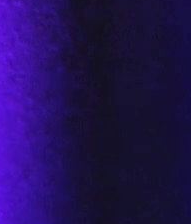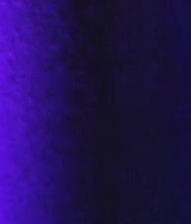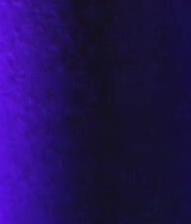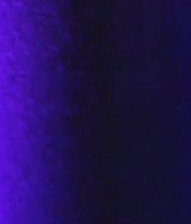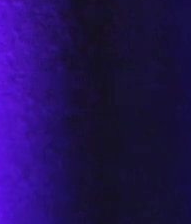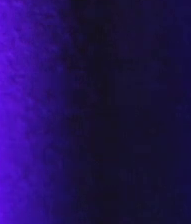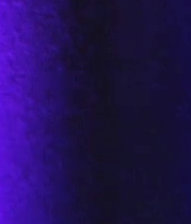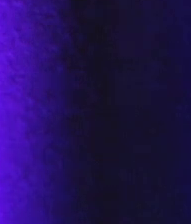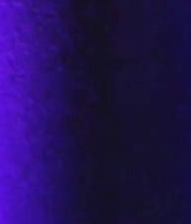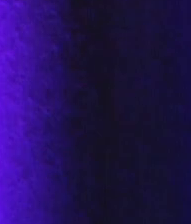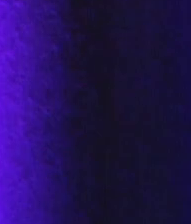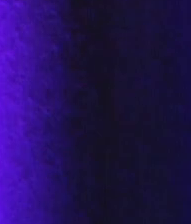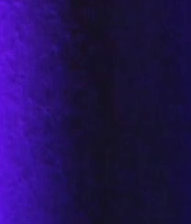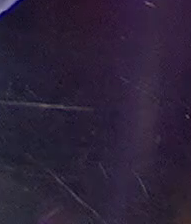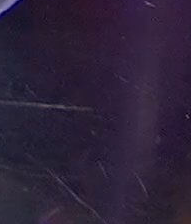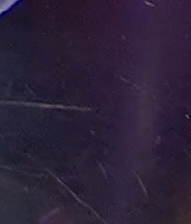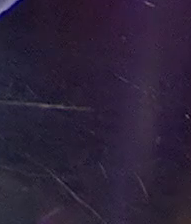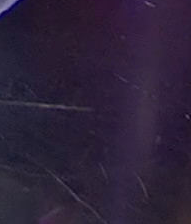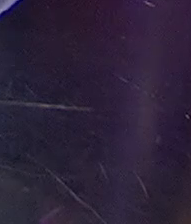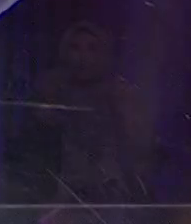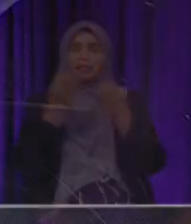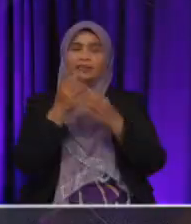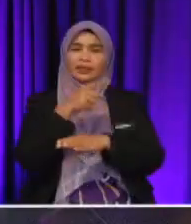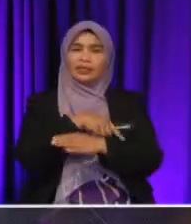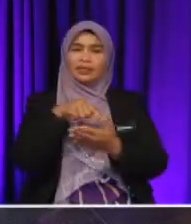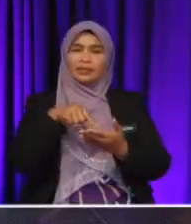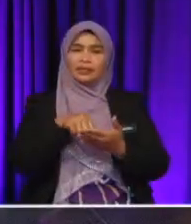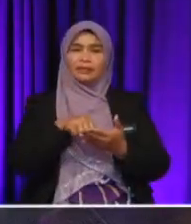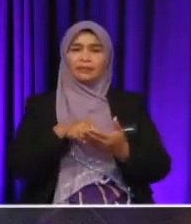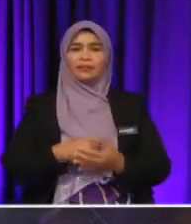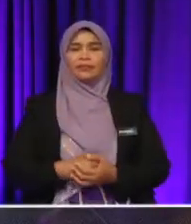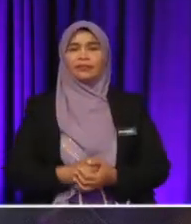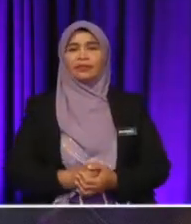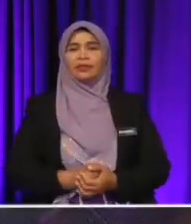kami untuk kelas kita hari ini kelas biologi bersama dengan